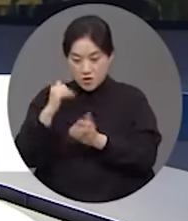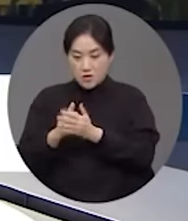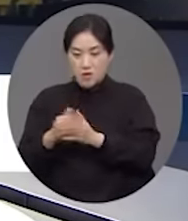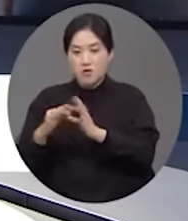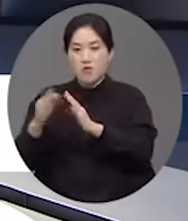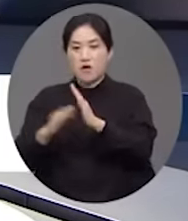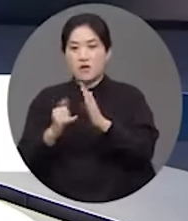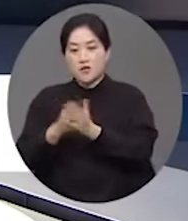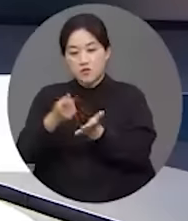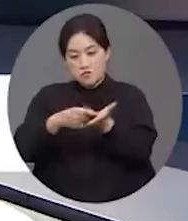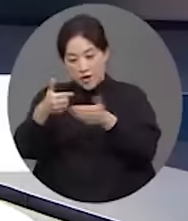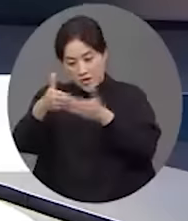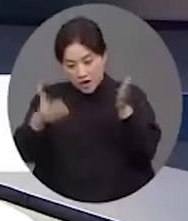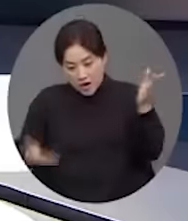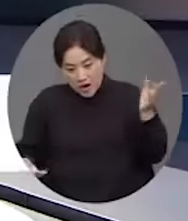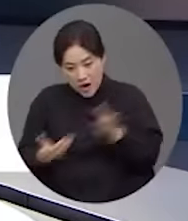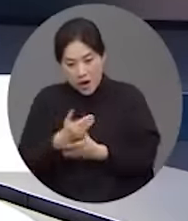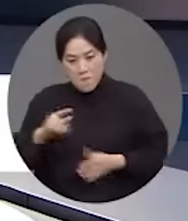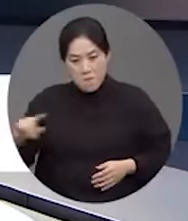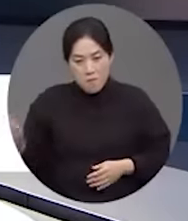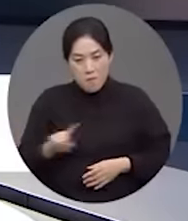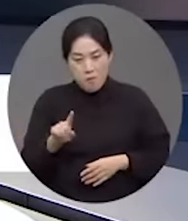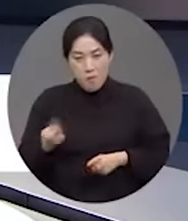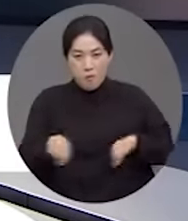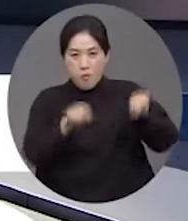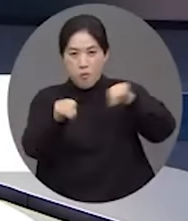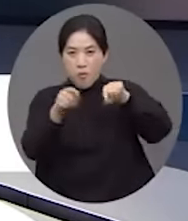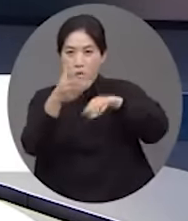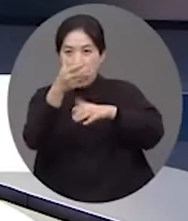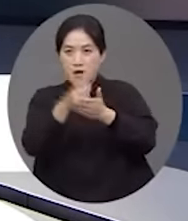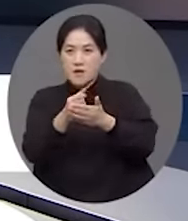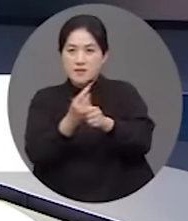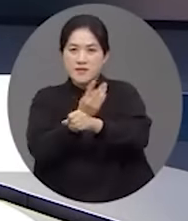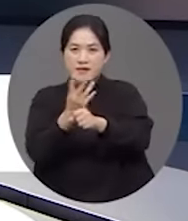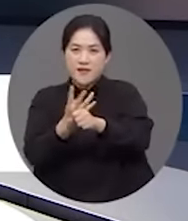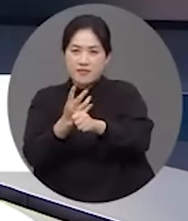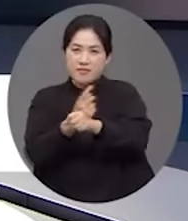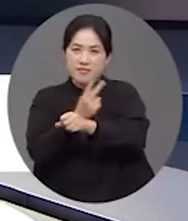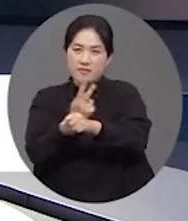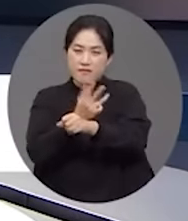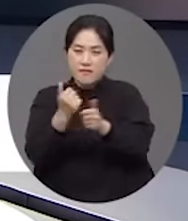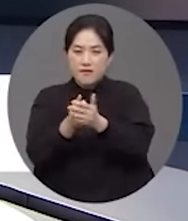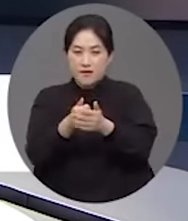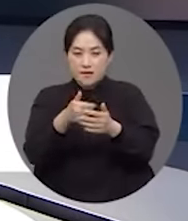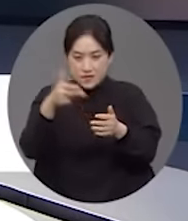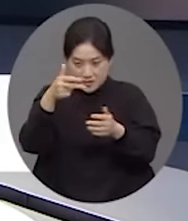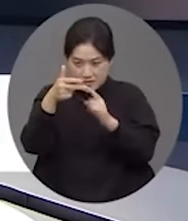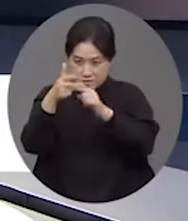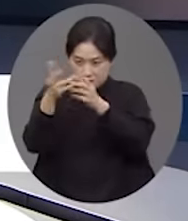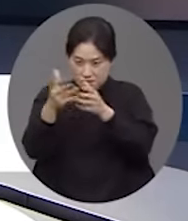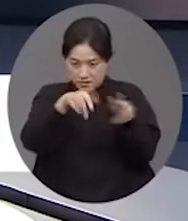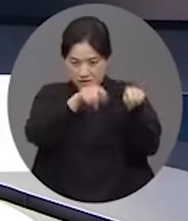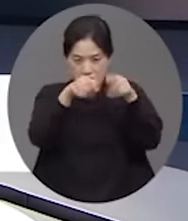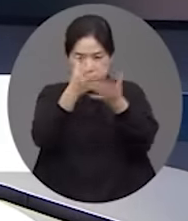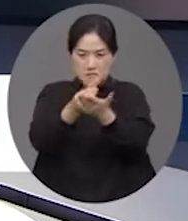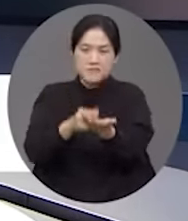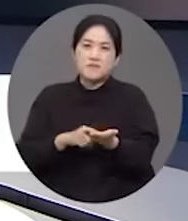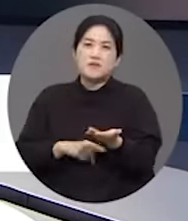당시 수술실 안에서 무슨 일이 있었는지 담겨있는 3시간 분량의 CCTV 영상을 확보할 수